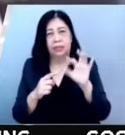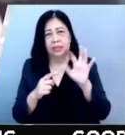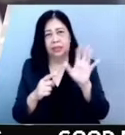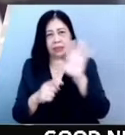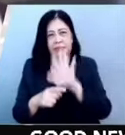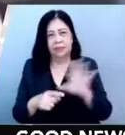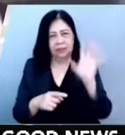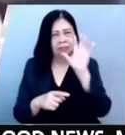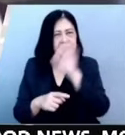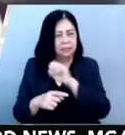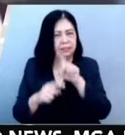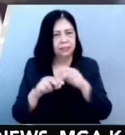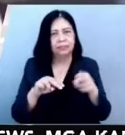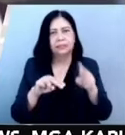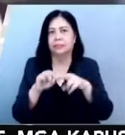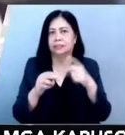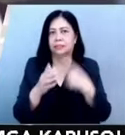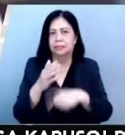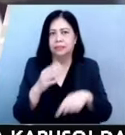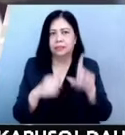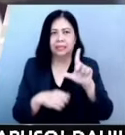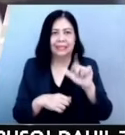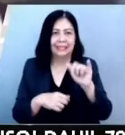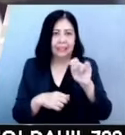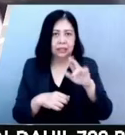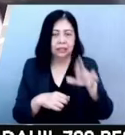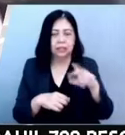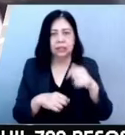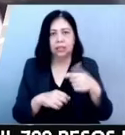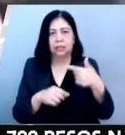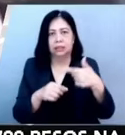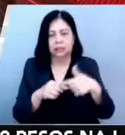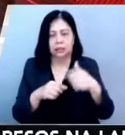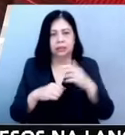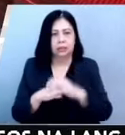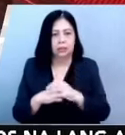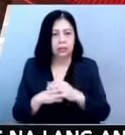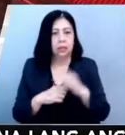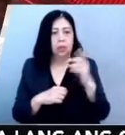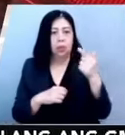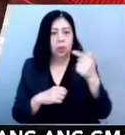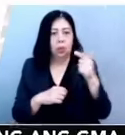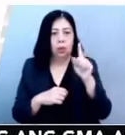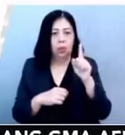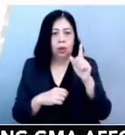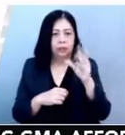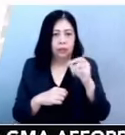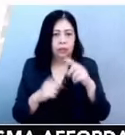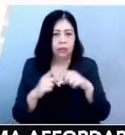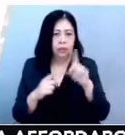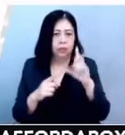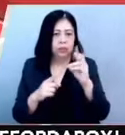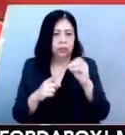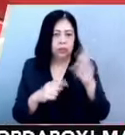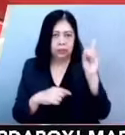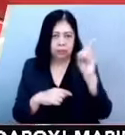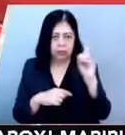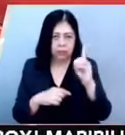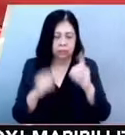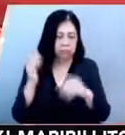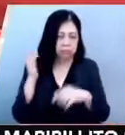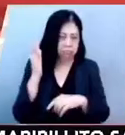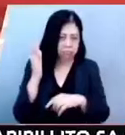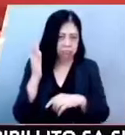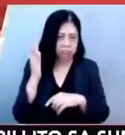na dagdag presyo sa kada litro ng gasolina. 1 peso and 50 centavos hanggang 1 peso and 70 centavos naman sa kada litro ng